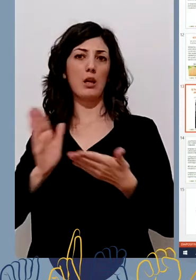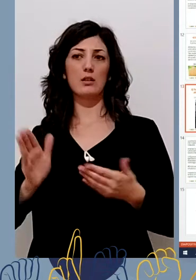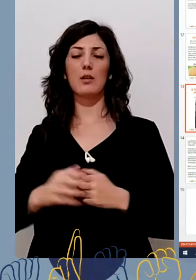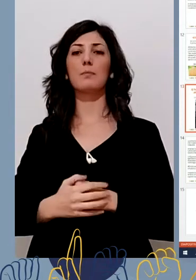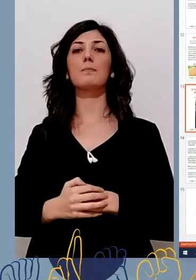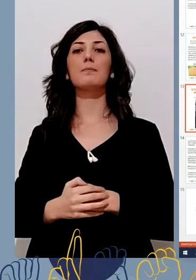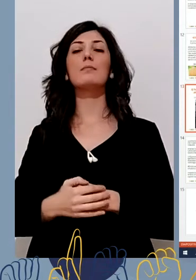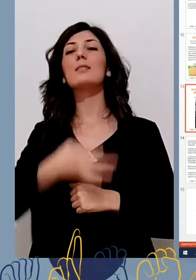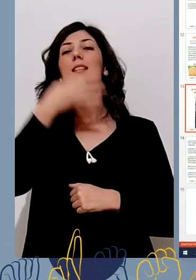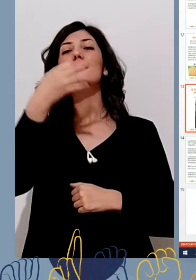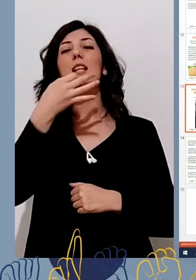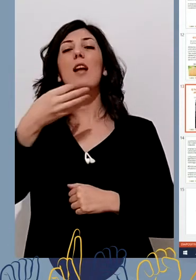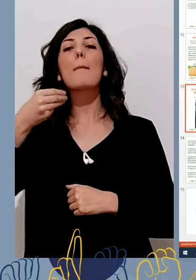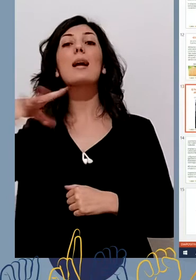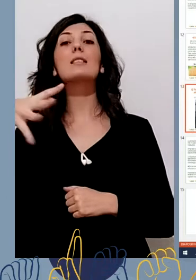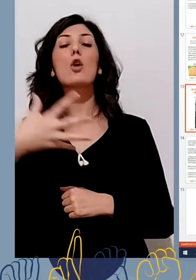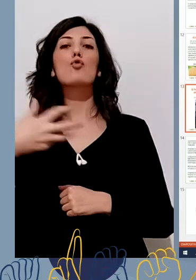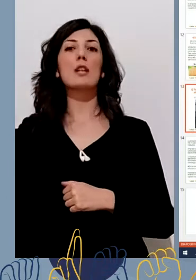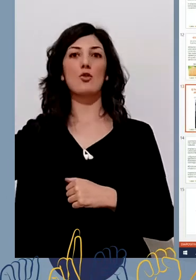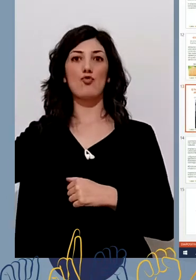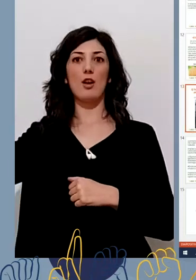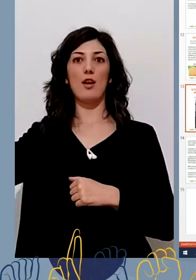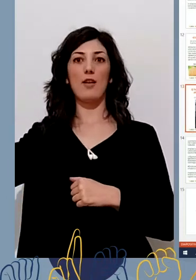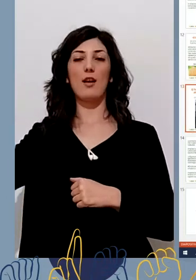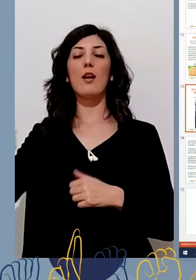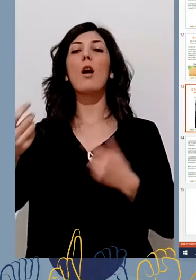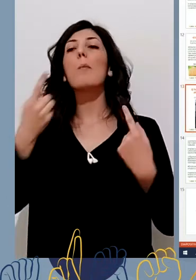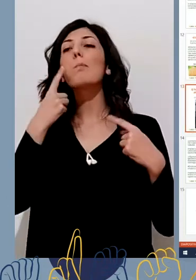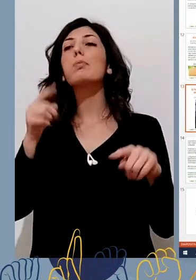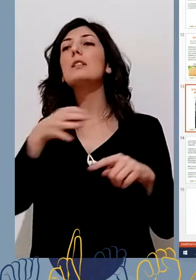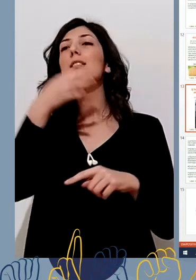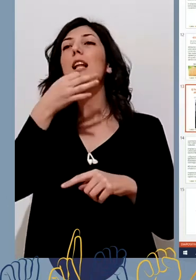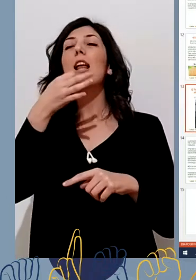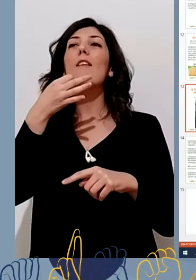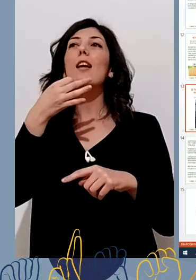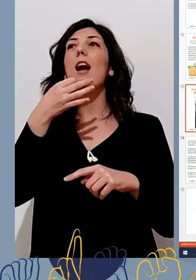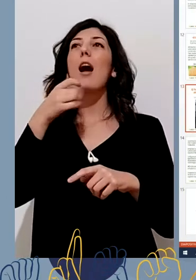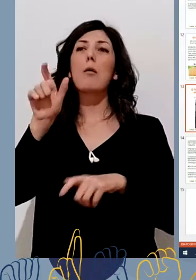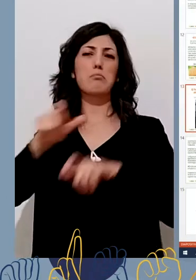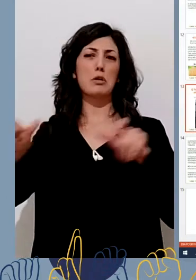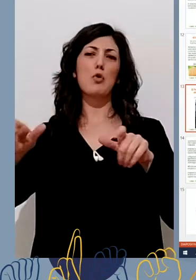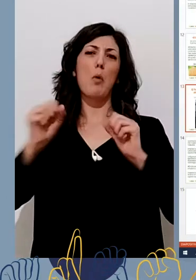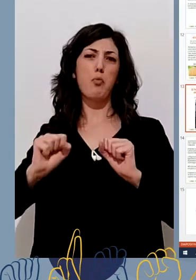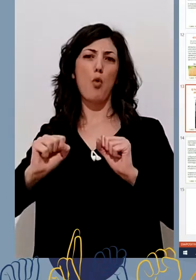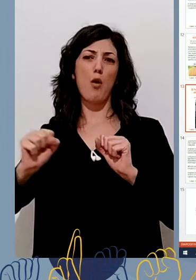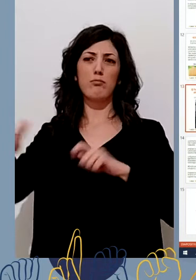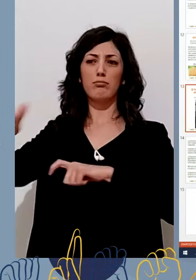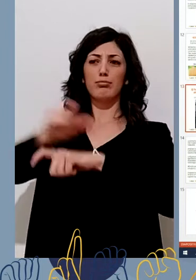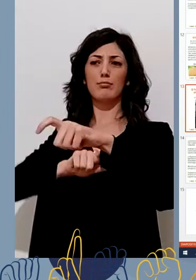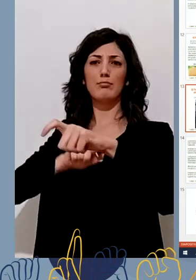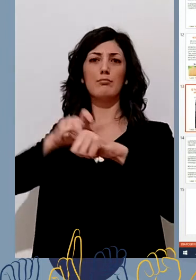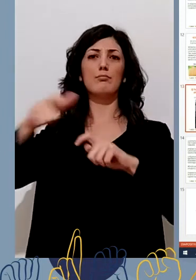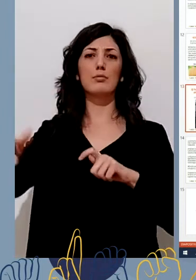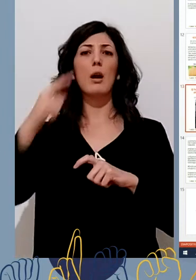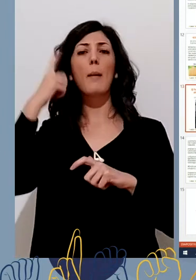il messaggio. Ciò non significa che questi due attori si possano alternare, ovvero posso immaginare un professore nei confronti